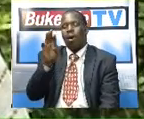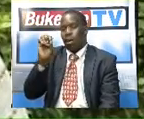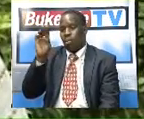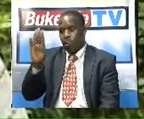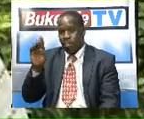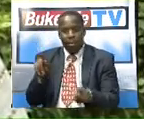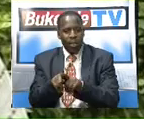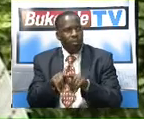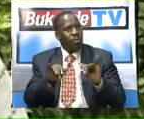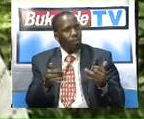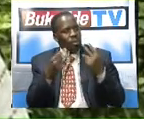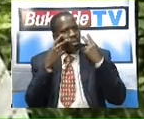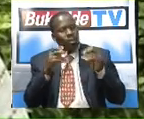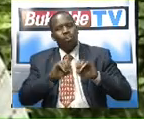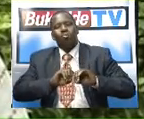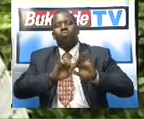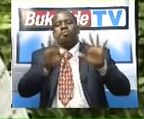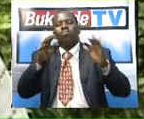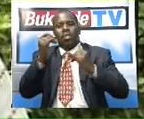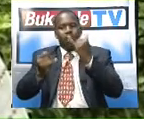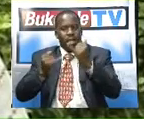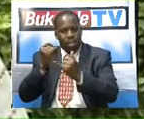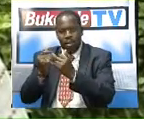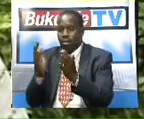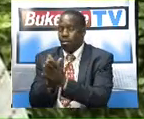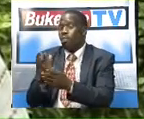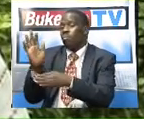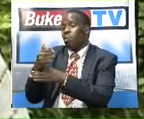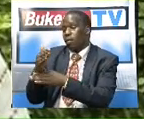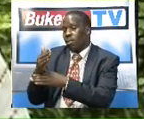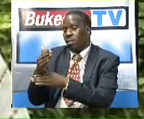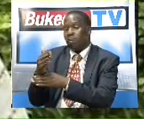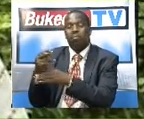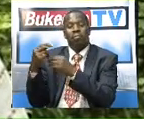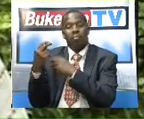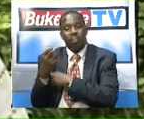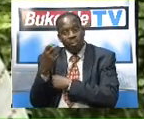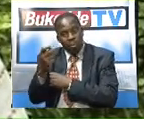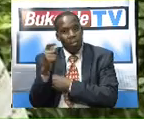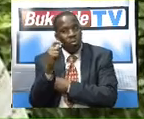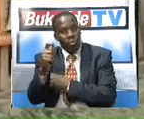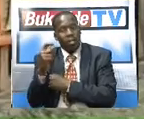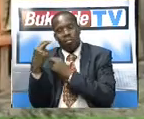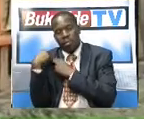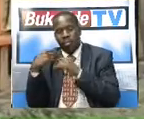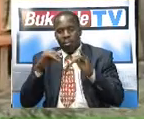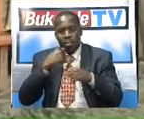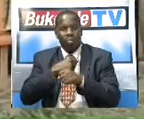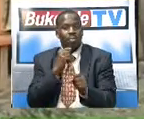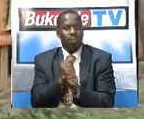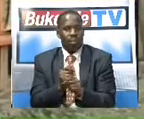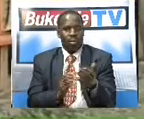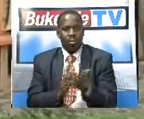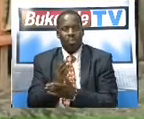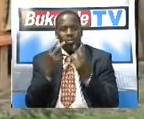minisitule y'ebyobulambuzi etunulemuuko sasobonaire inokubira ne website tifo cha fete kiri